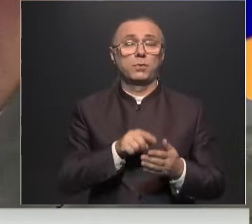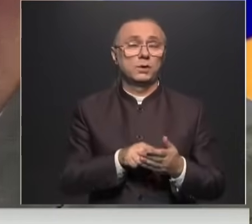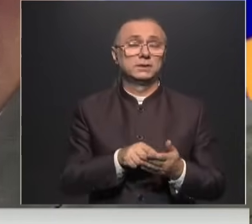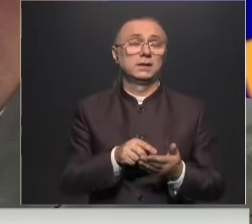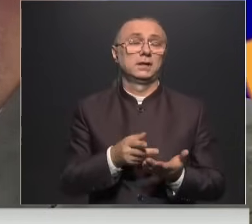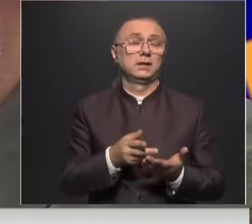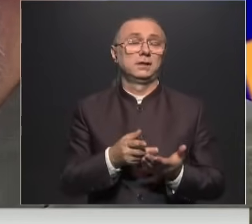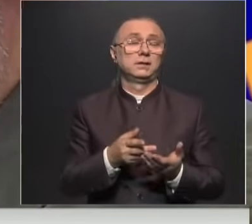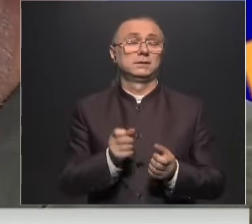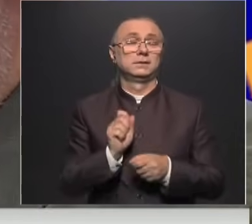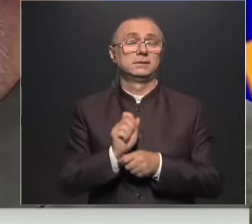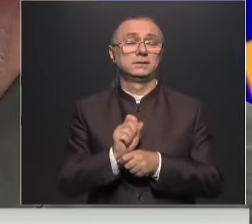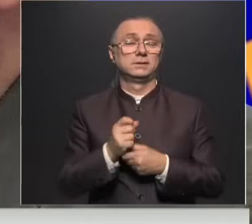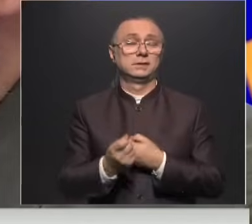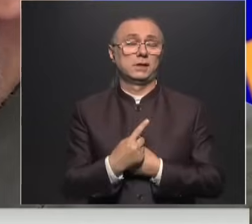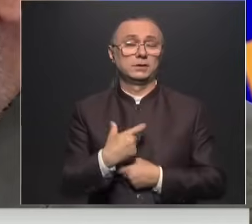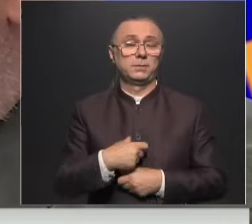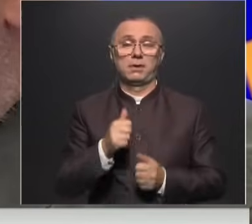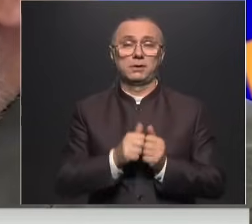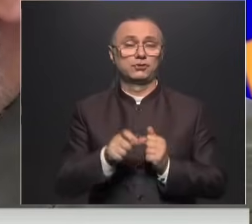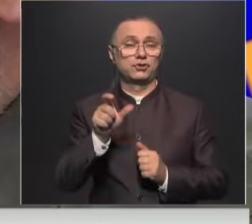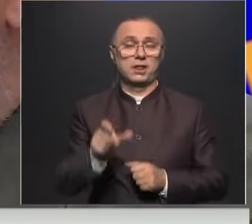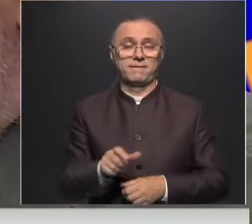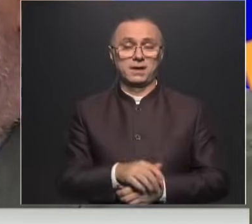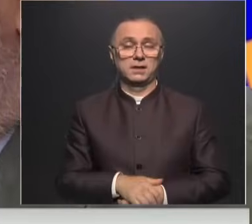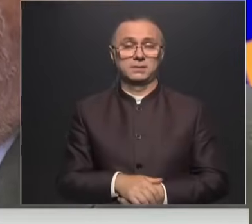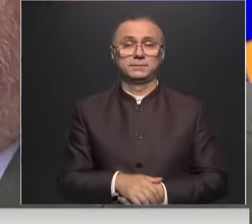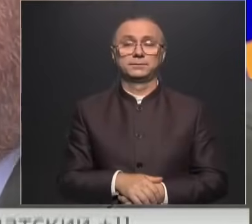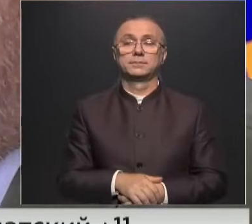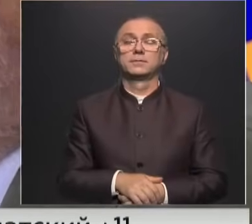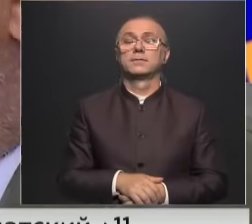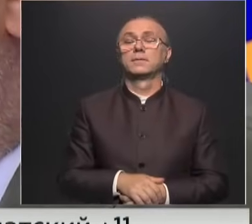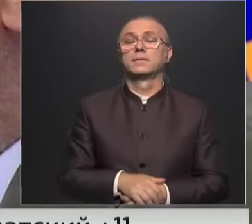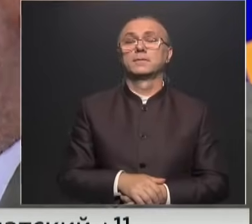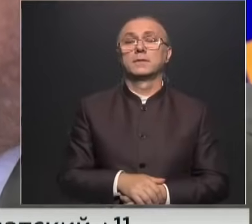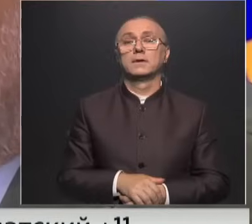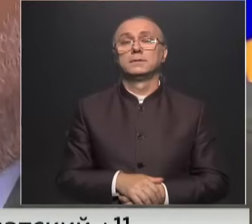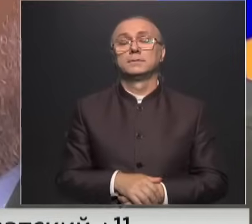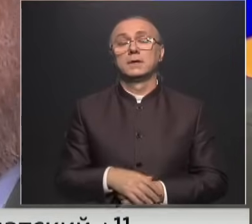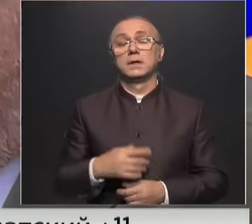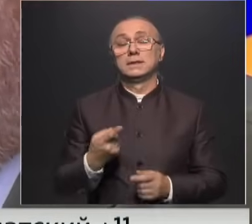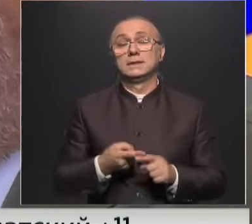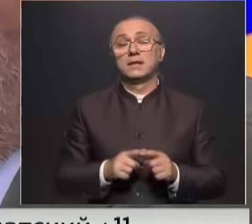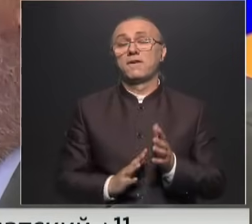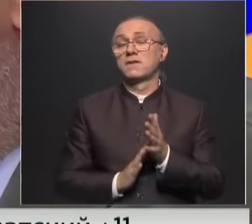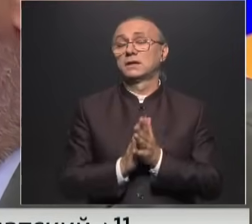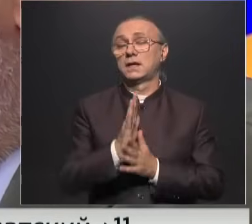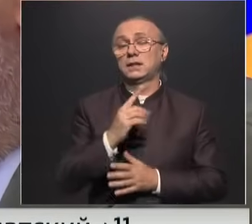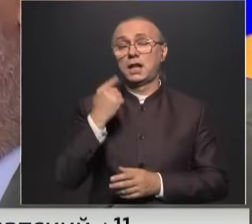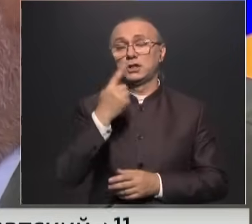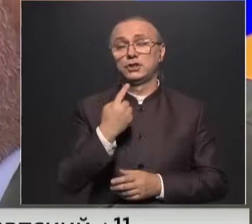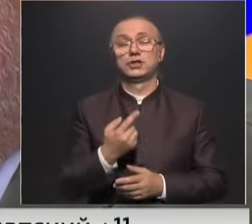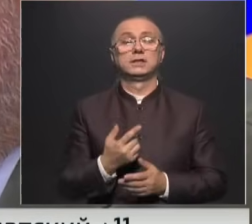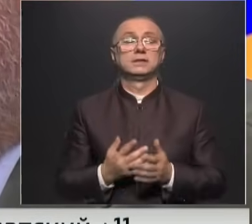прекрасно знаем, тем и отличается от других живых существ, что он осознает свою конечность. Из этого вырастает и личность, из этого вырастает исторически